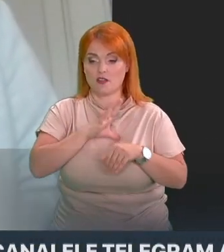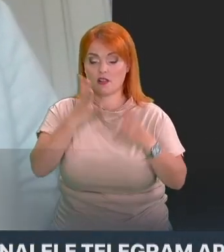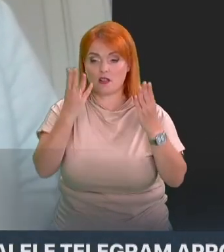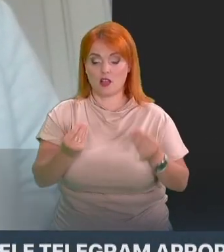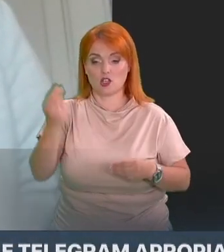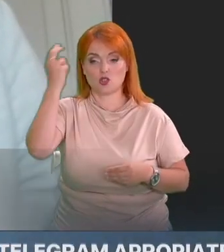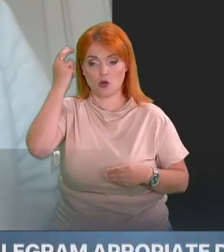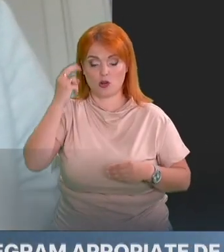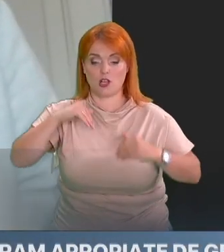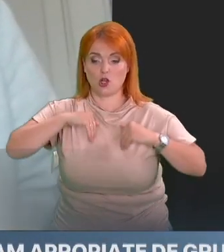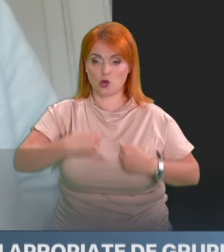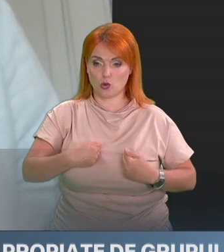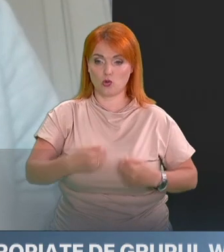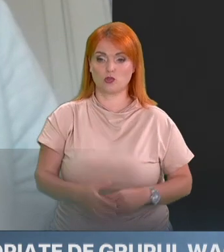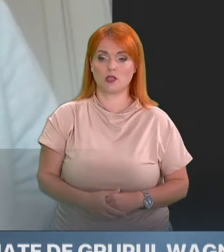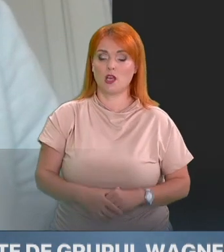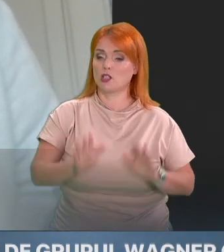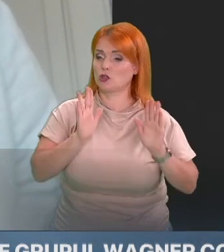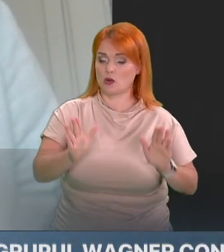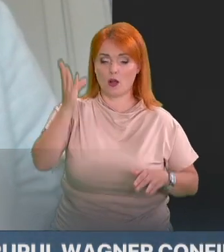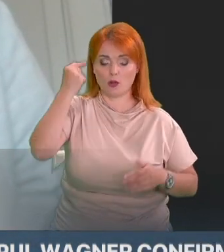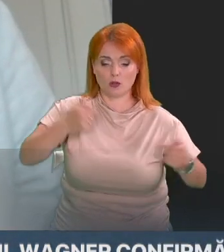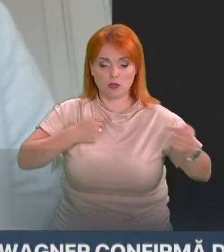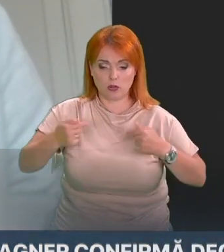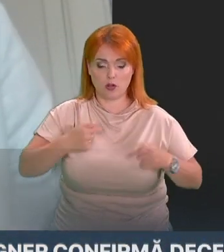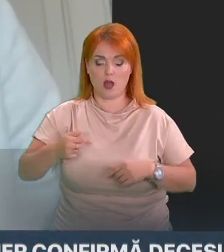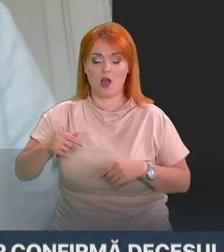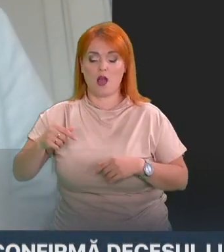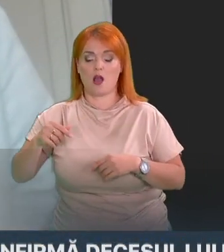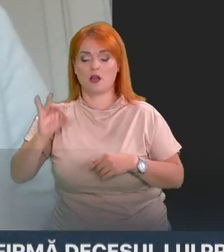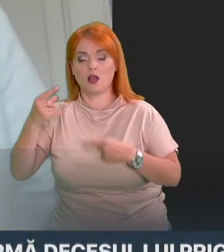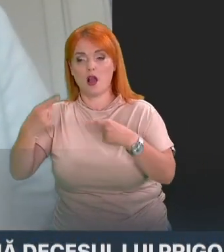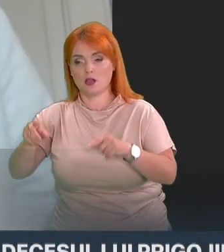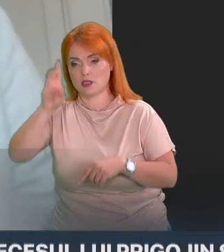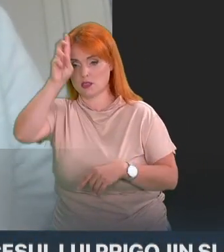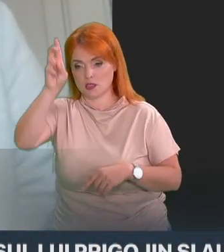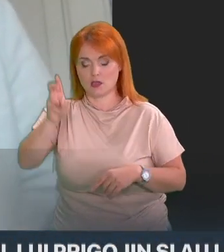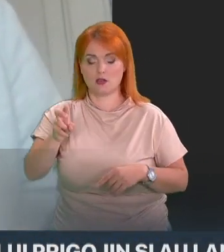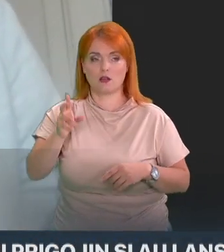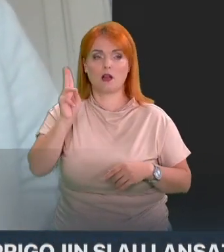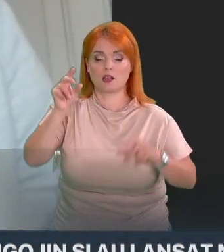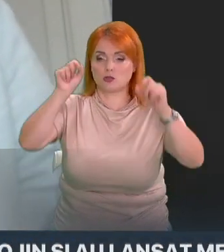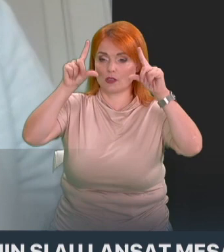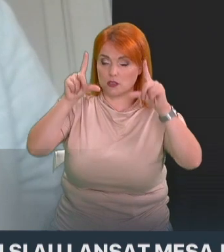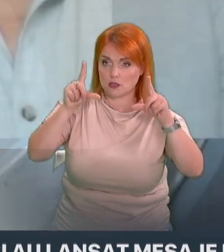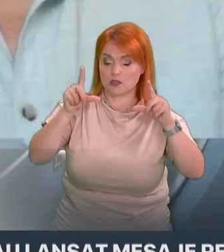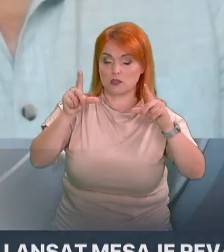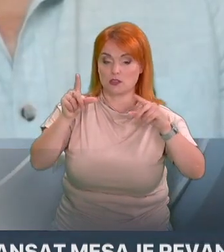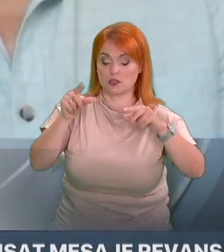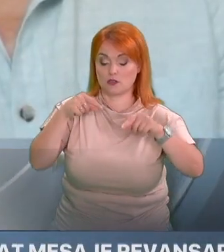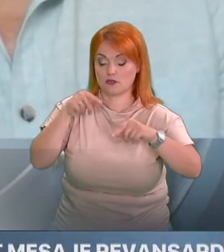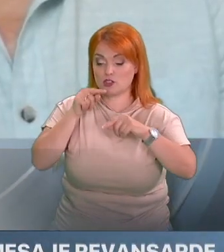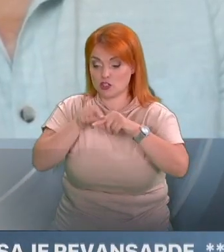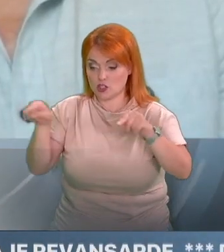poporului român, a altor popoare captive care s-au pornit în Comuneța Unii Sovietice ca urmare a celor prevederi inserate în cele